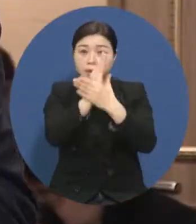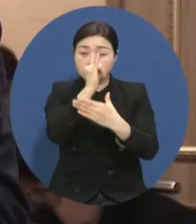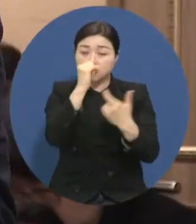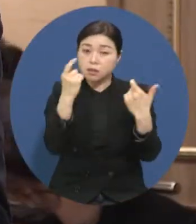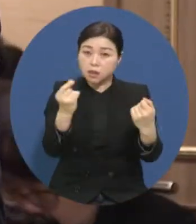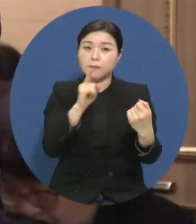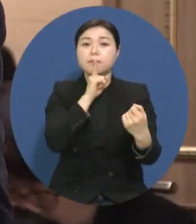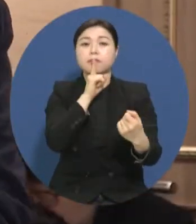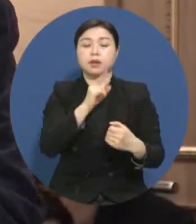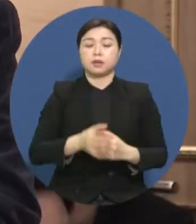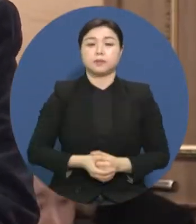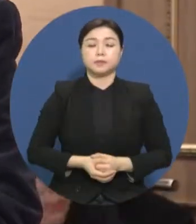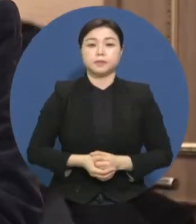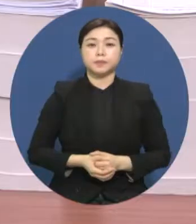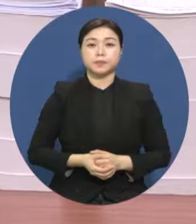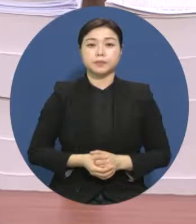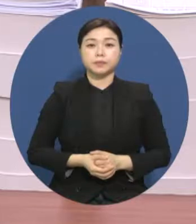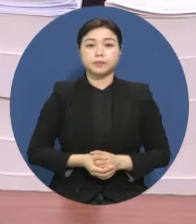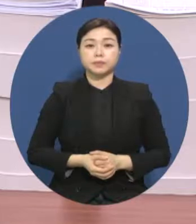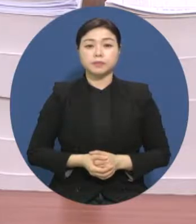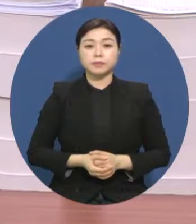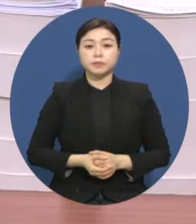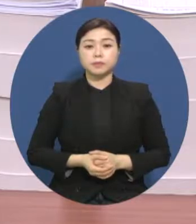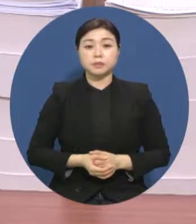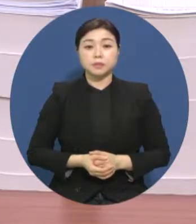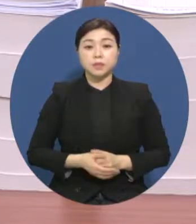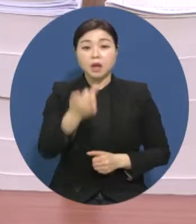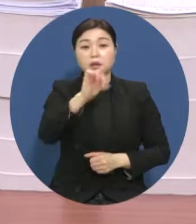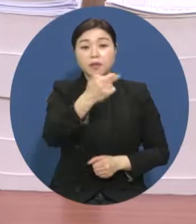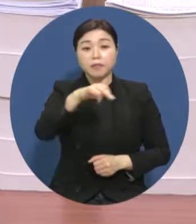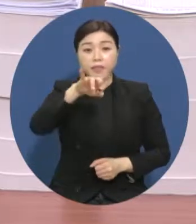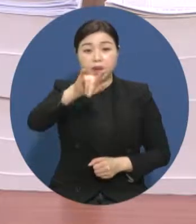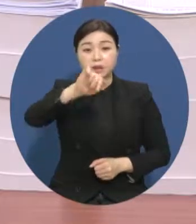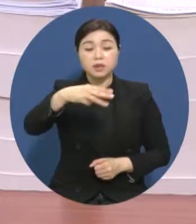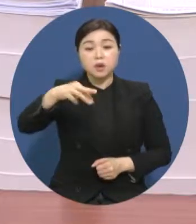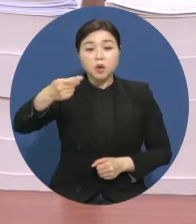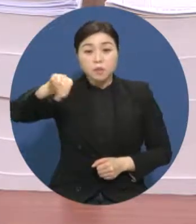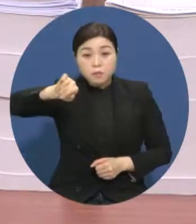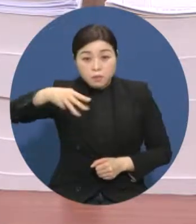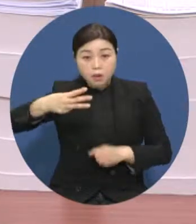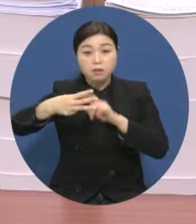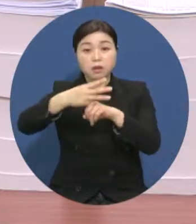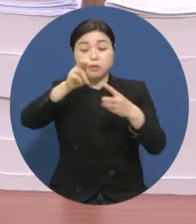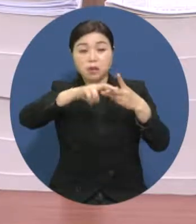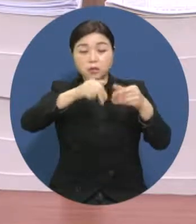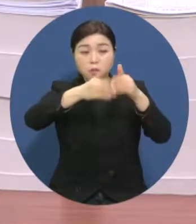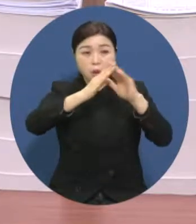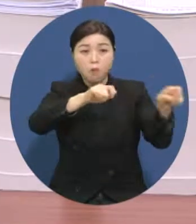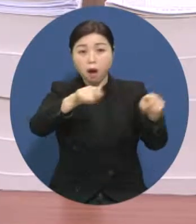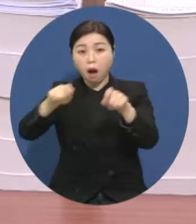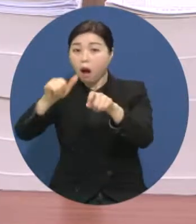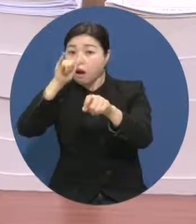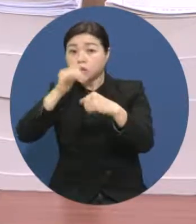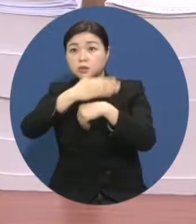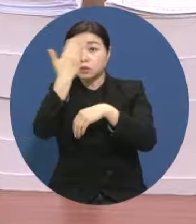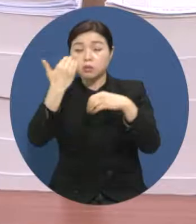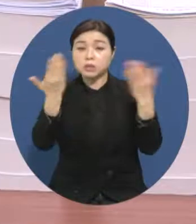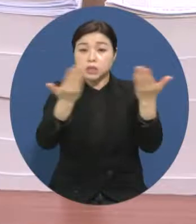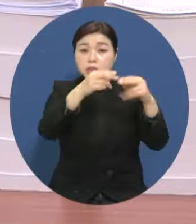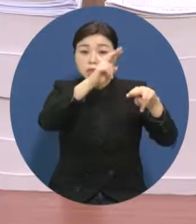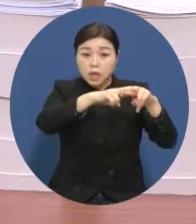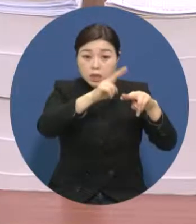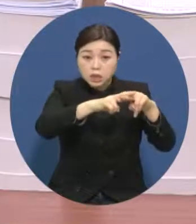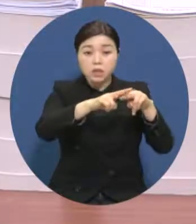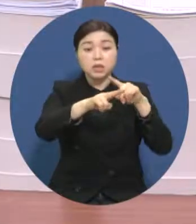발생하고 있음을 지적했습니다. 네. 제비시 사업 문제가 지금 무단 연기가 되고 있는데 청년의 일자리 한 2만 여